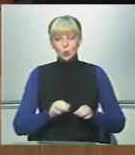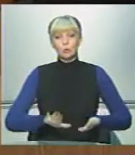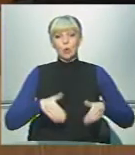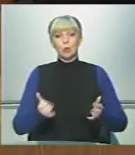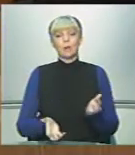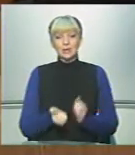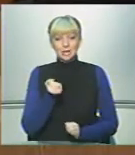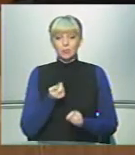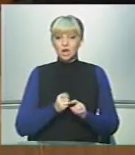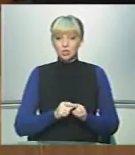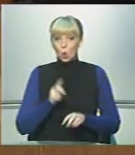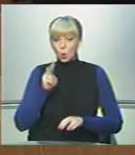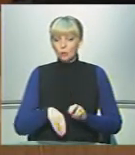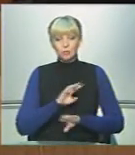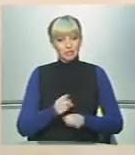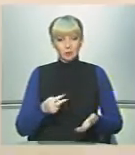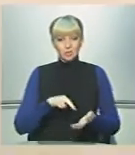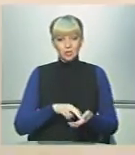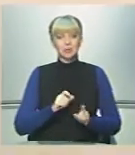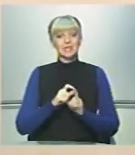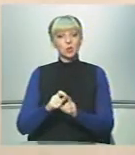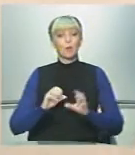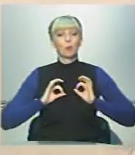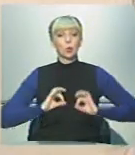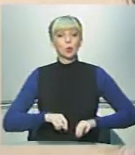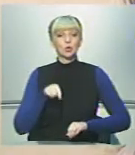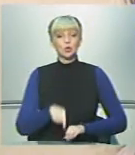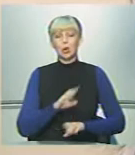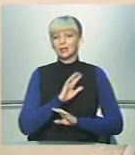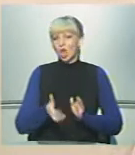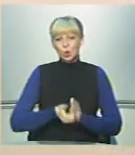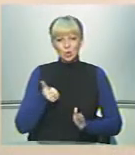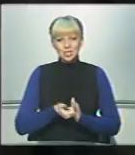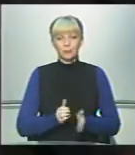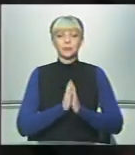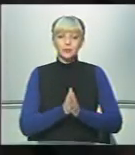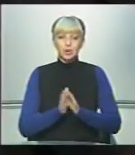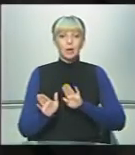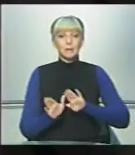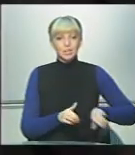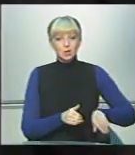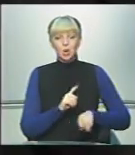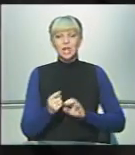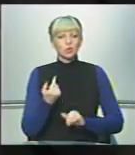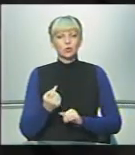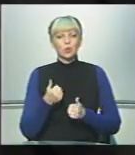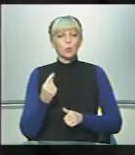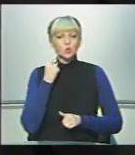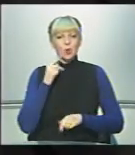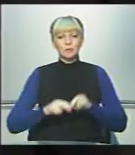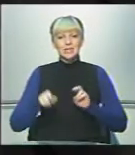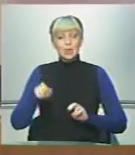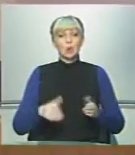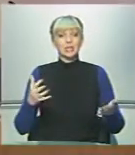підтримав, але і на цьому крапку не поставили. За словами прокурора, цього недостатньо. Просила, аби після того, як недобросовісного